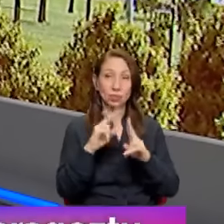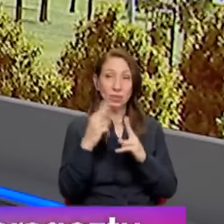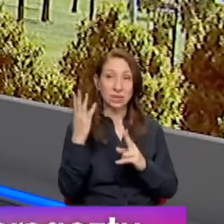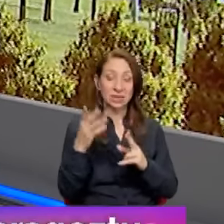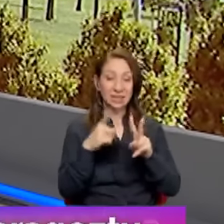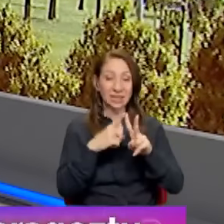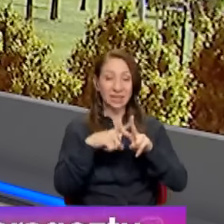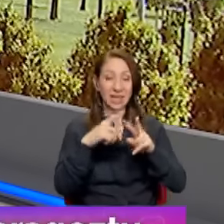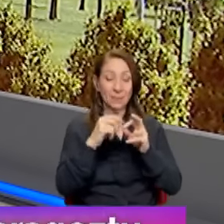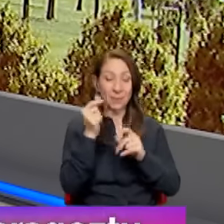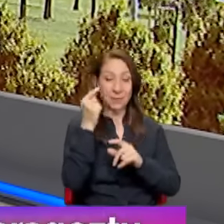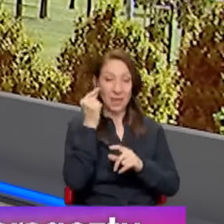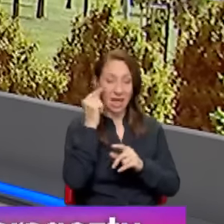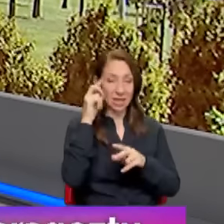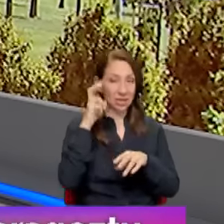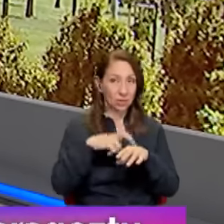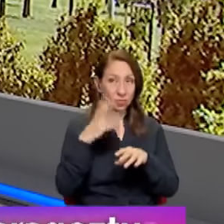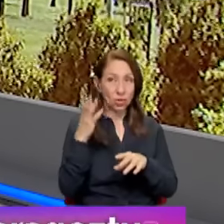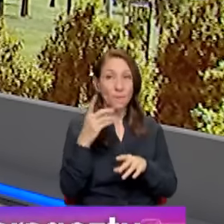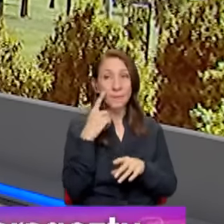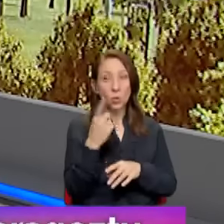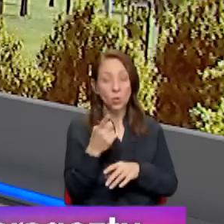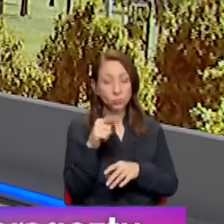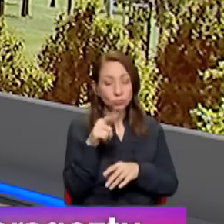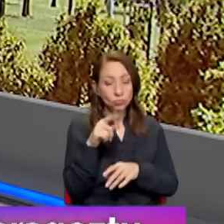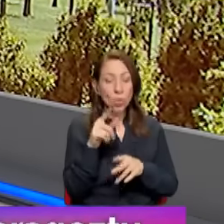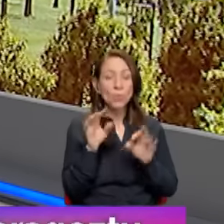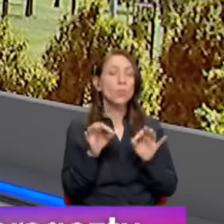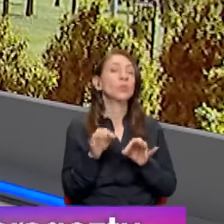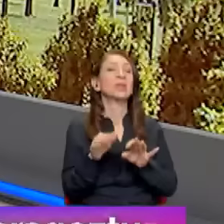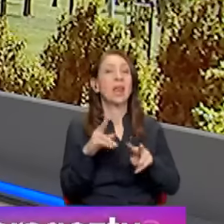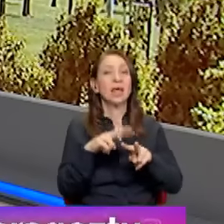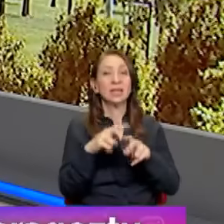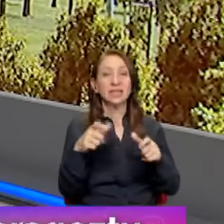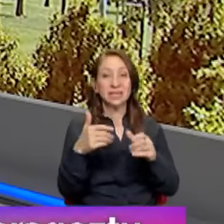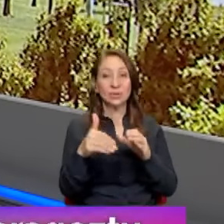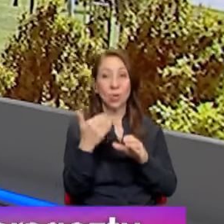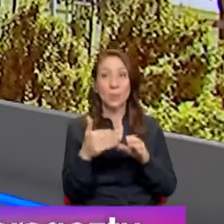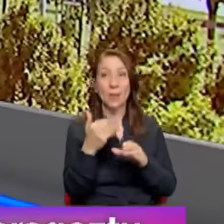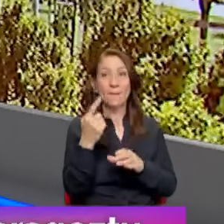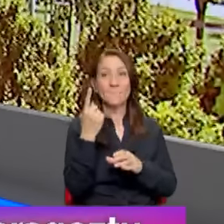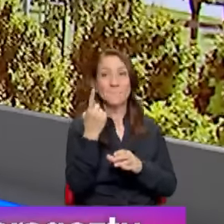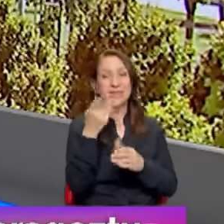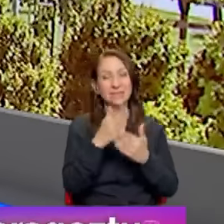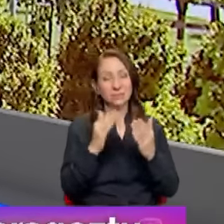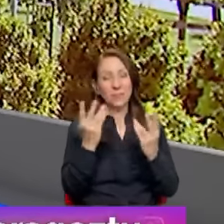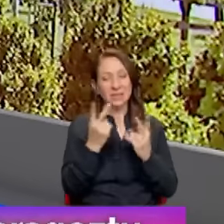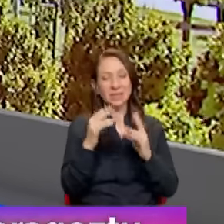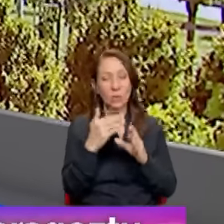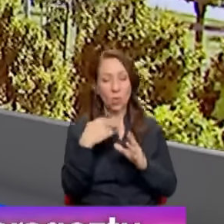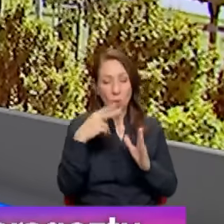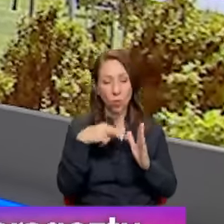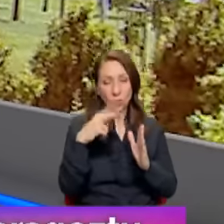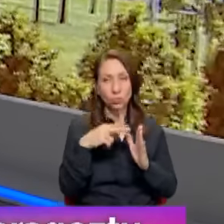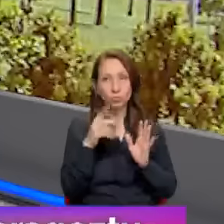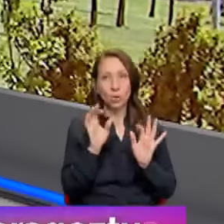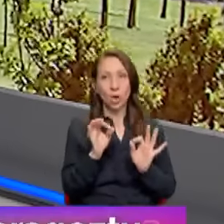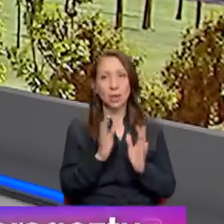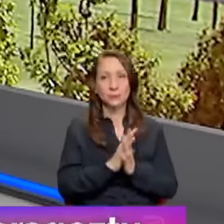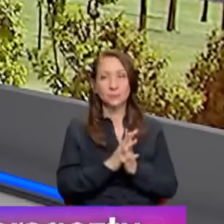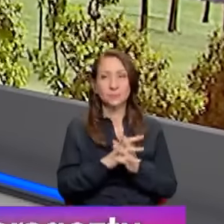Nabi kamış da bunu hatırlatıyor bakıyorum mümkün değil etiketine gelen bir kısmı gelen mesajların bir kısmını bu